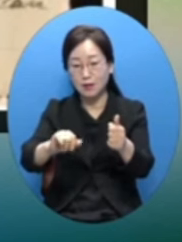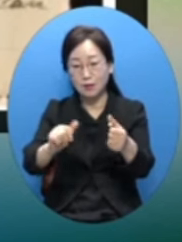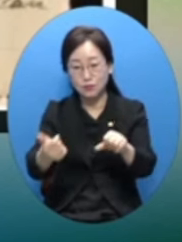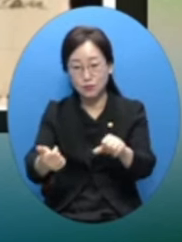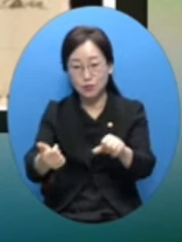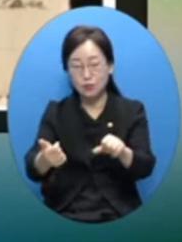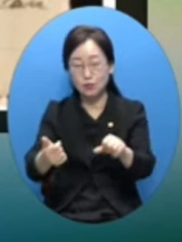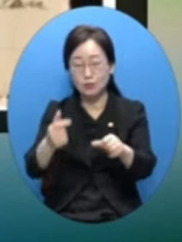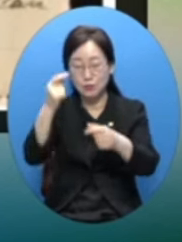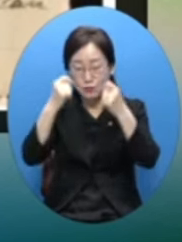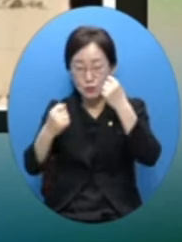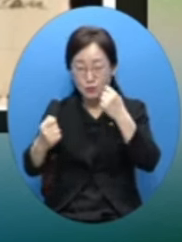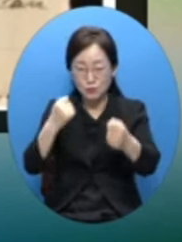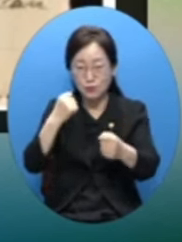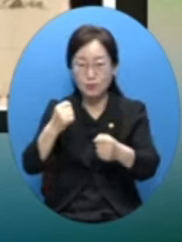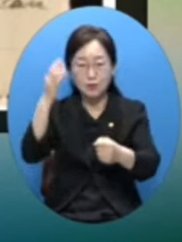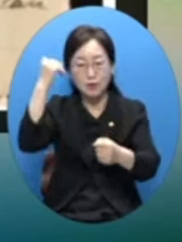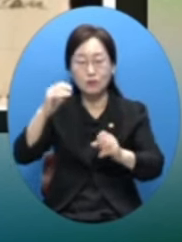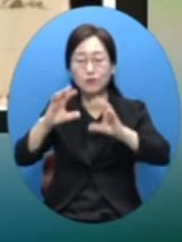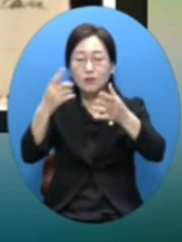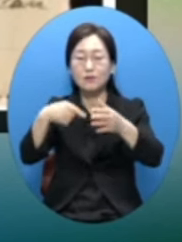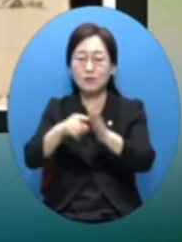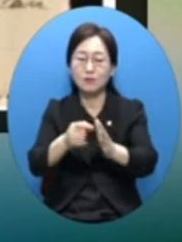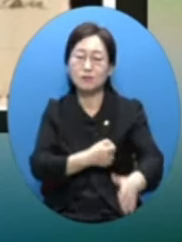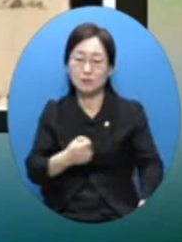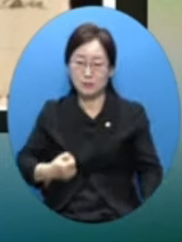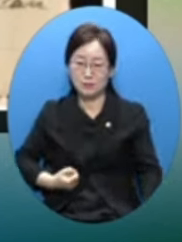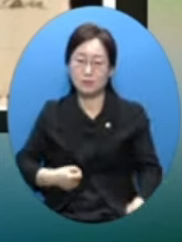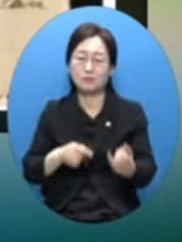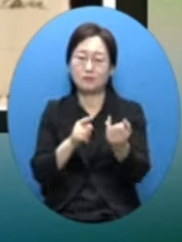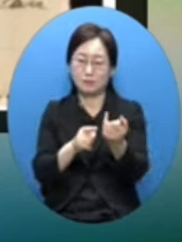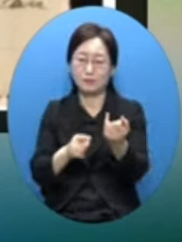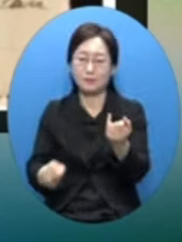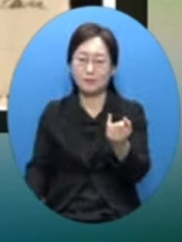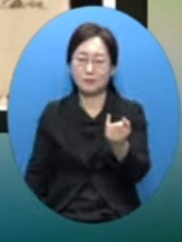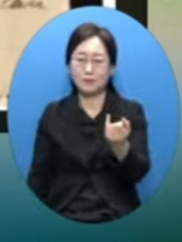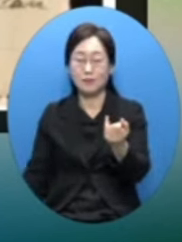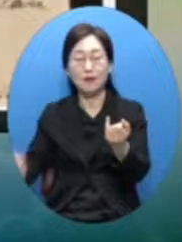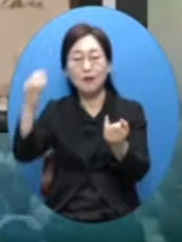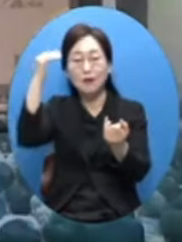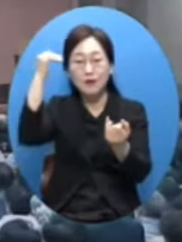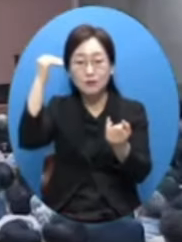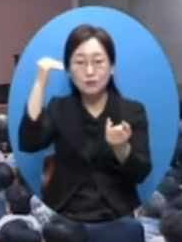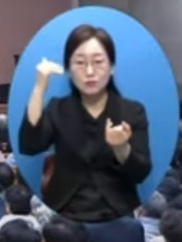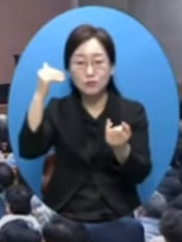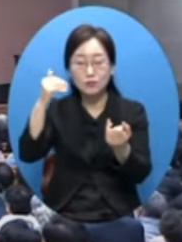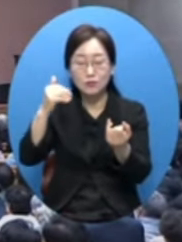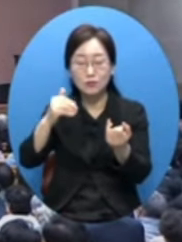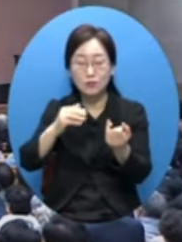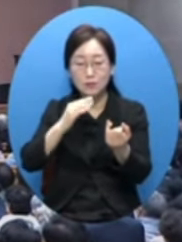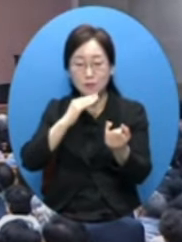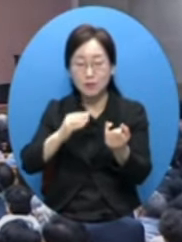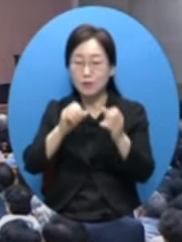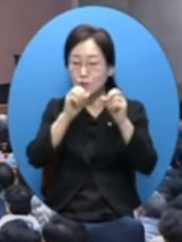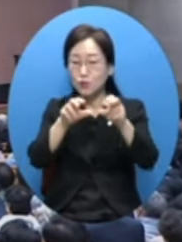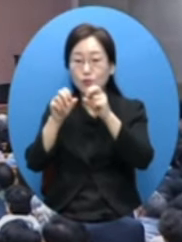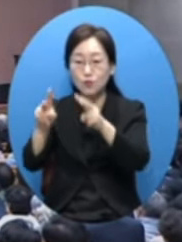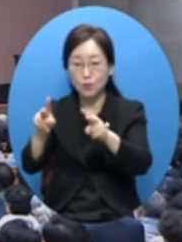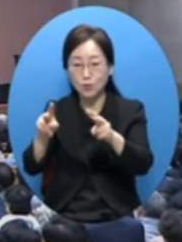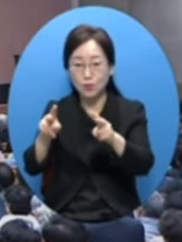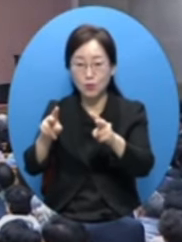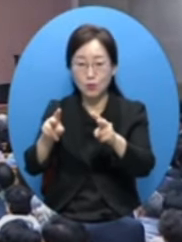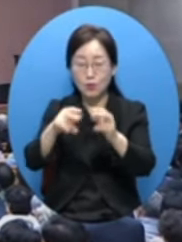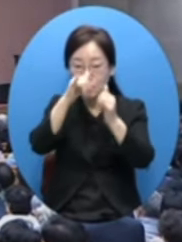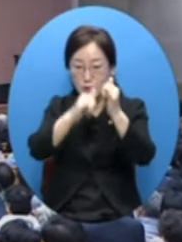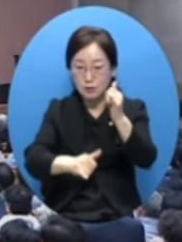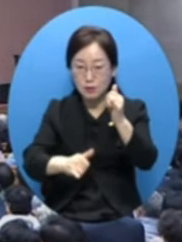위해 헌신한 이 로지타 선교사는 한국 근대 의료의 선교에서 가장 큰